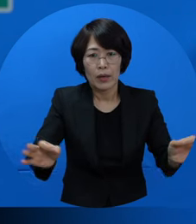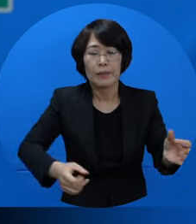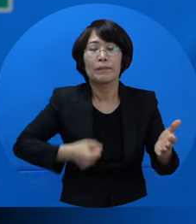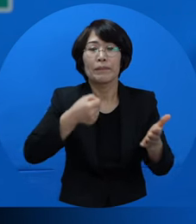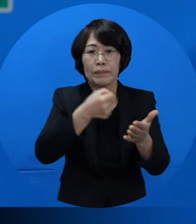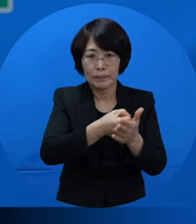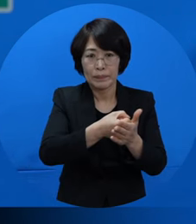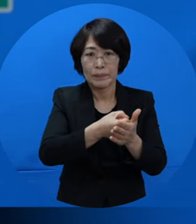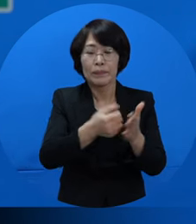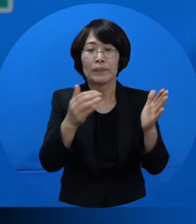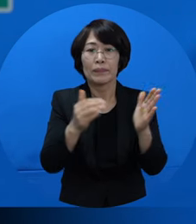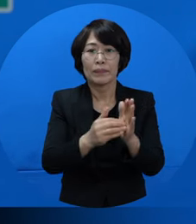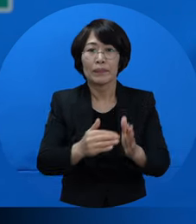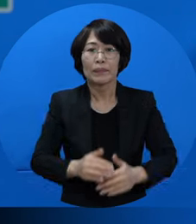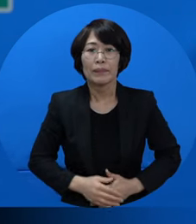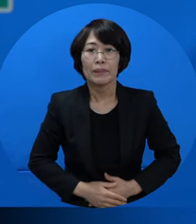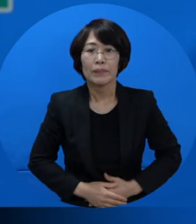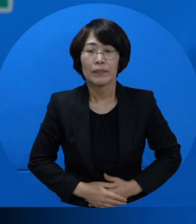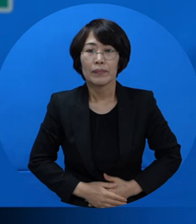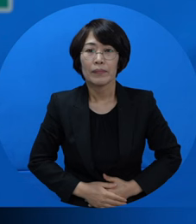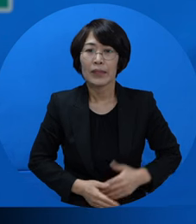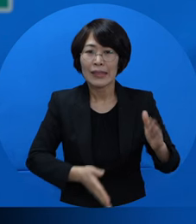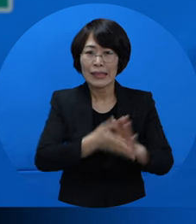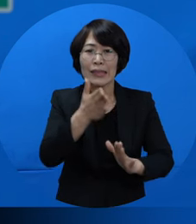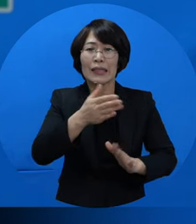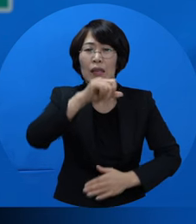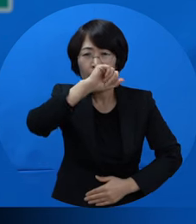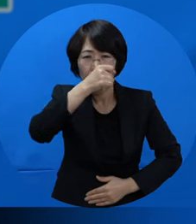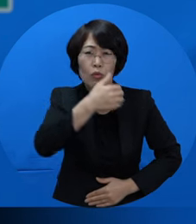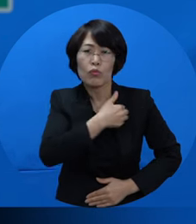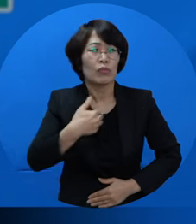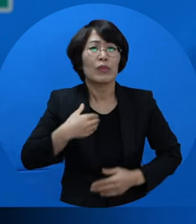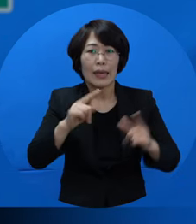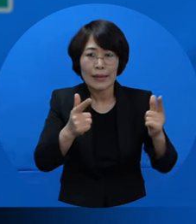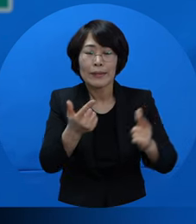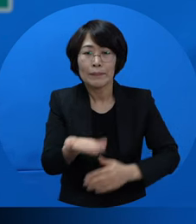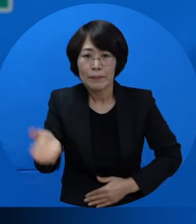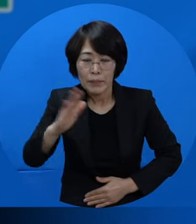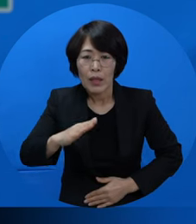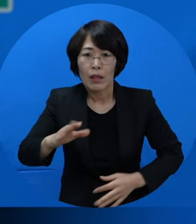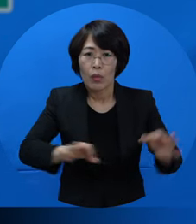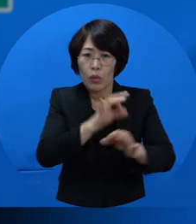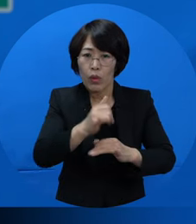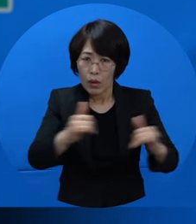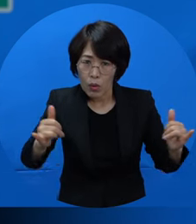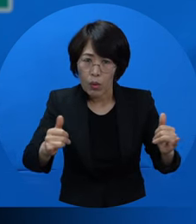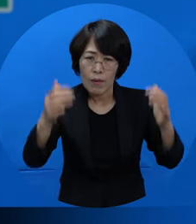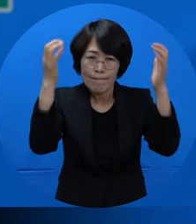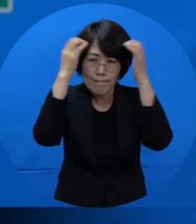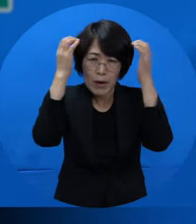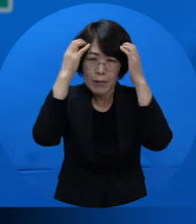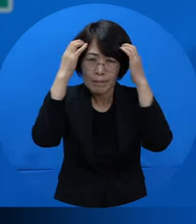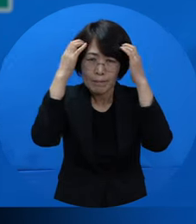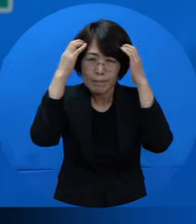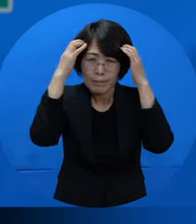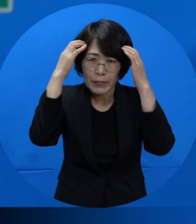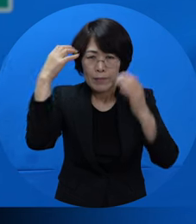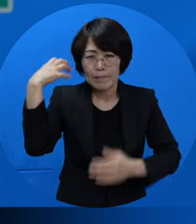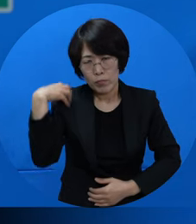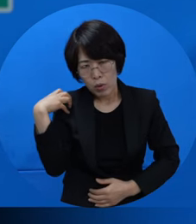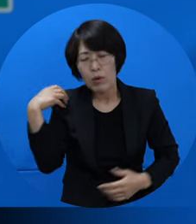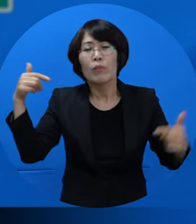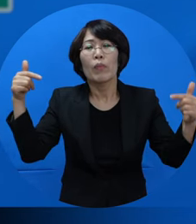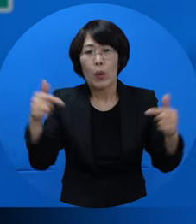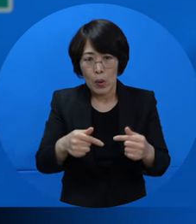지급을 결정했습니다 시세 자기 여유롭게 않지만 소상공인들의 고통을 분담해야